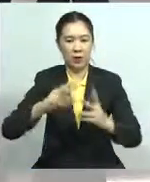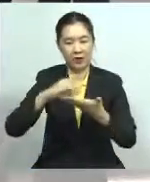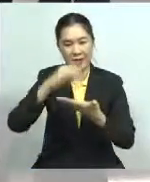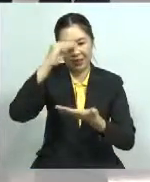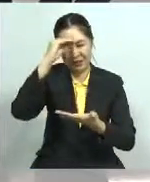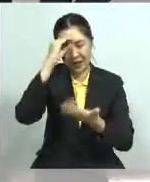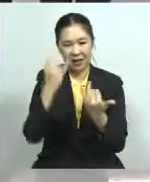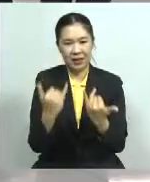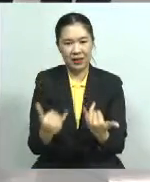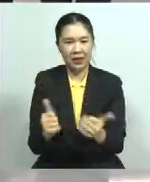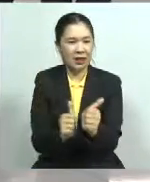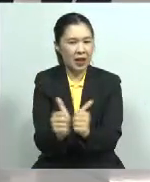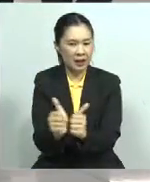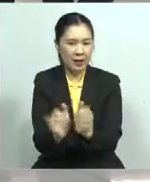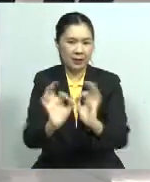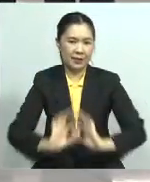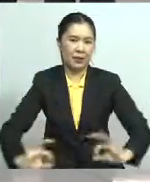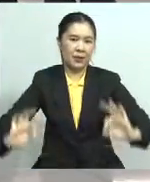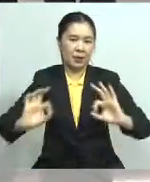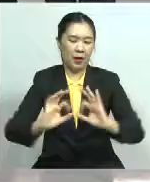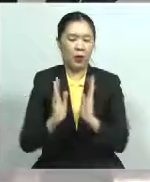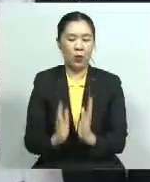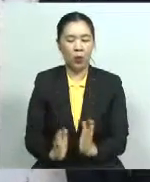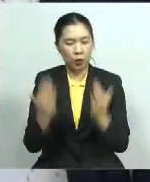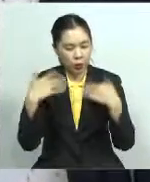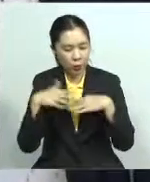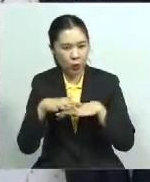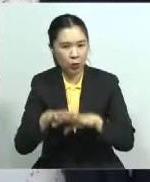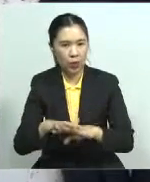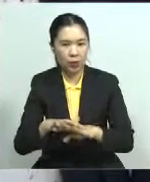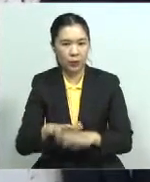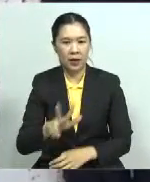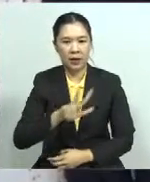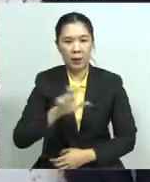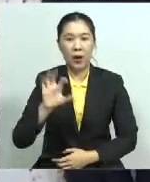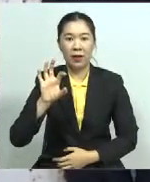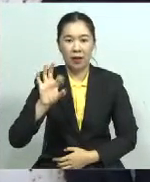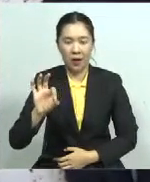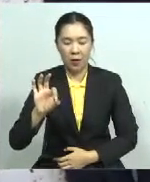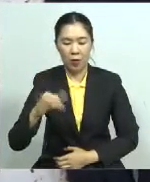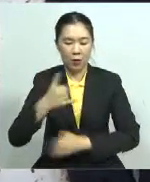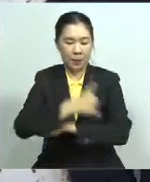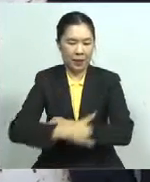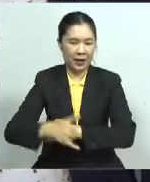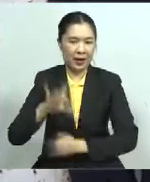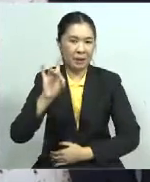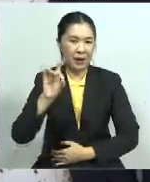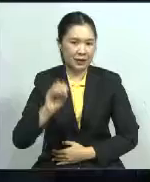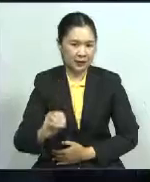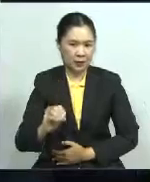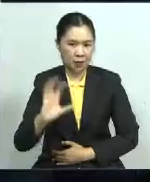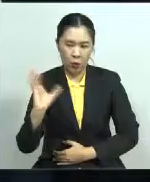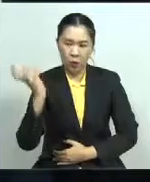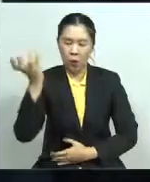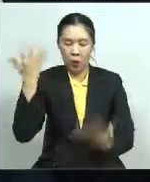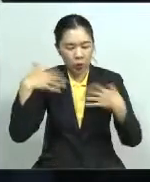ข่งขันครั้งนี้ถือว่าเป็นอีก1เวทีสำคัญที่ผู้เข้าร่วมการแข่งขัน309คนจาก80ประเทศทั่วโลกที่มา